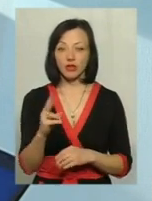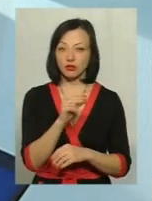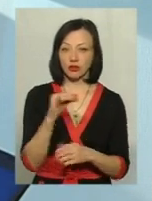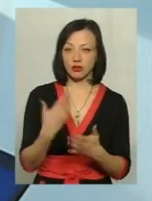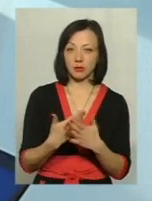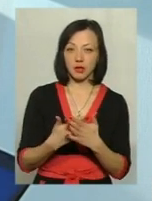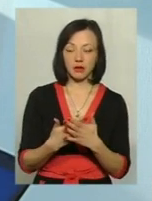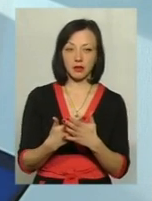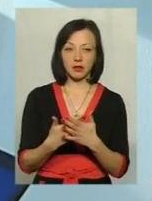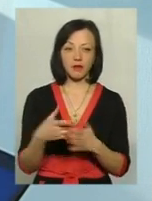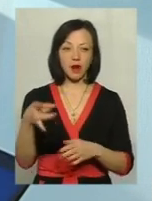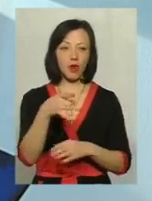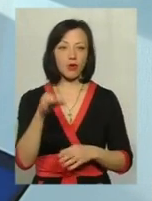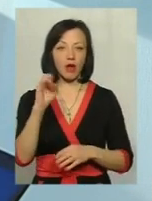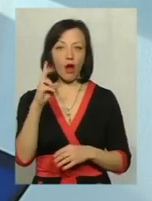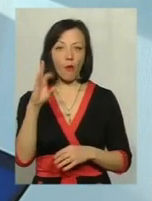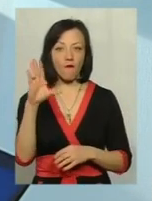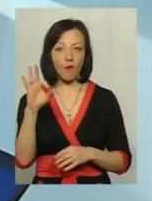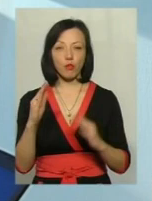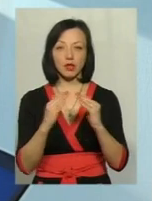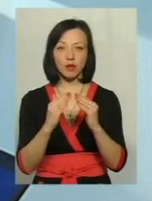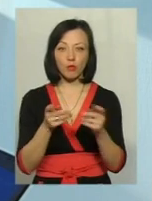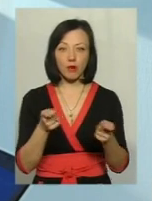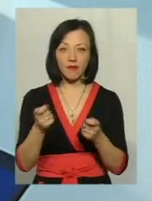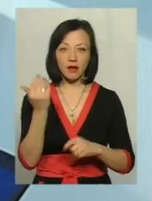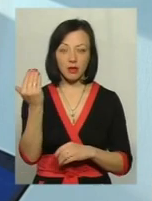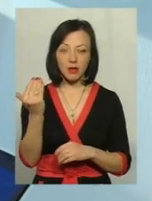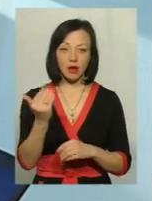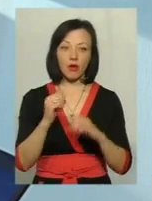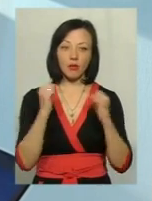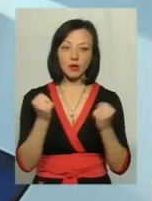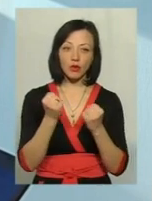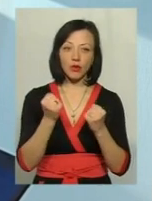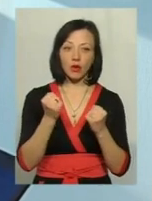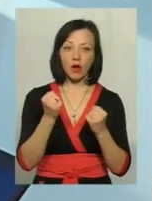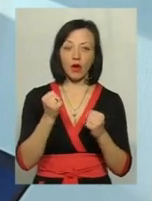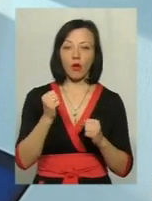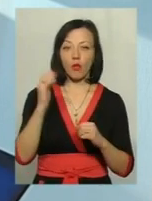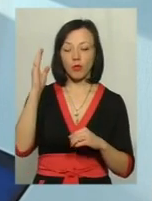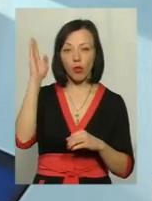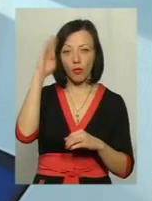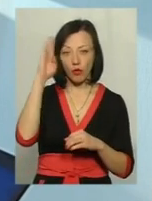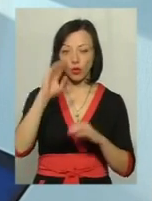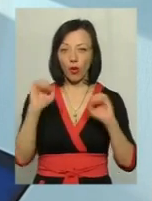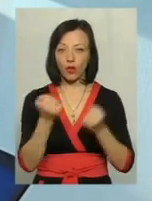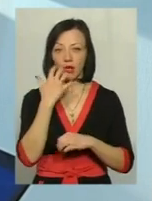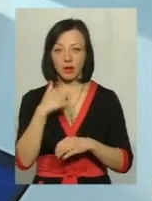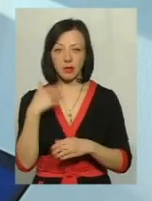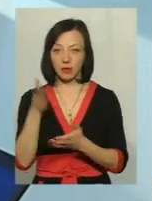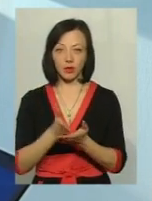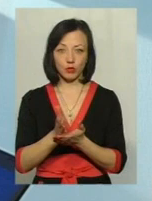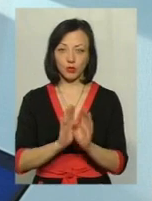скажімо, от у мікрорайоні Раково, там будинку управління, воно обслуговує як холодну воду, так і гарячу воду. Тобто ми там не